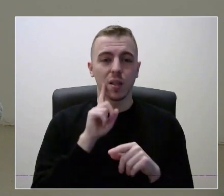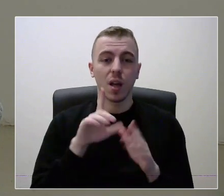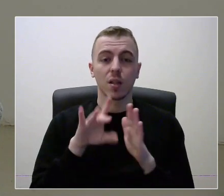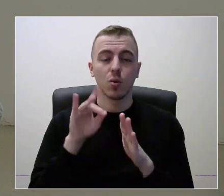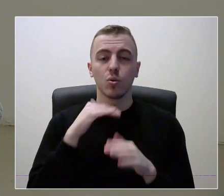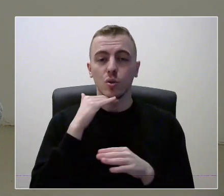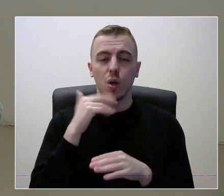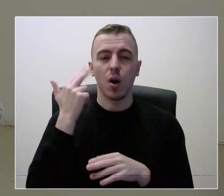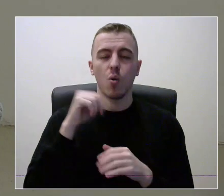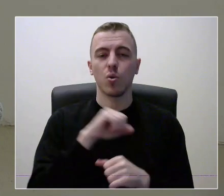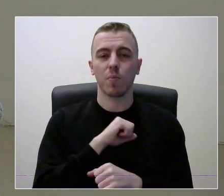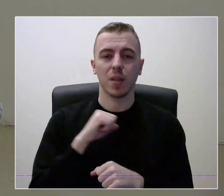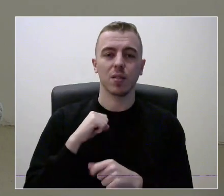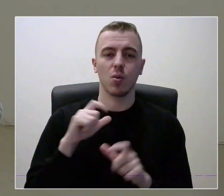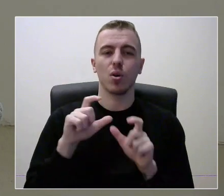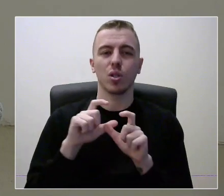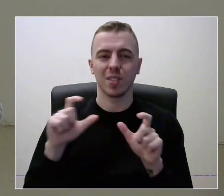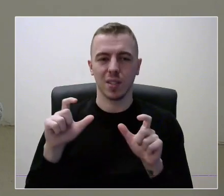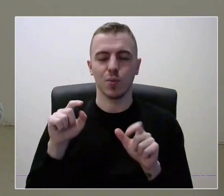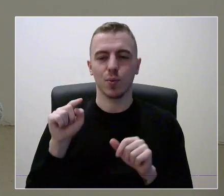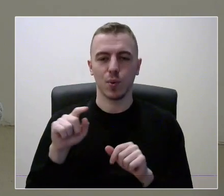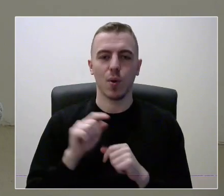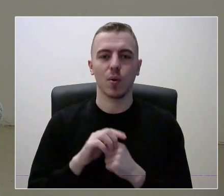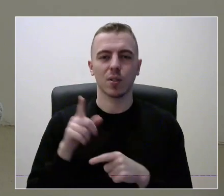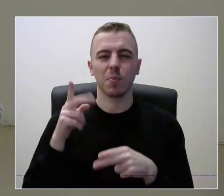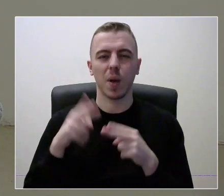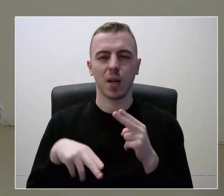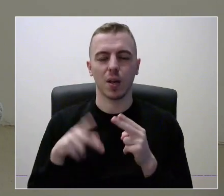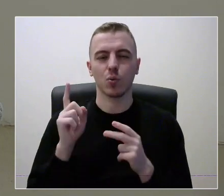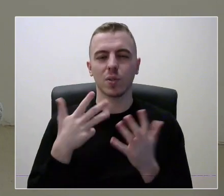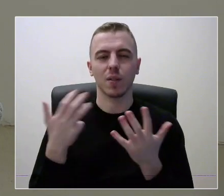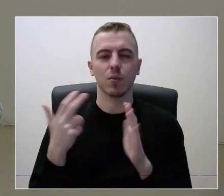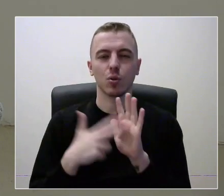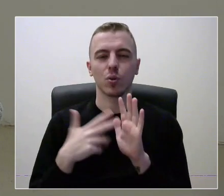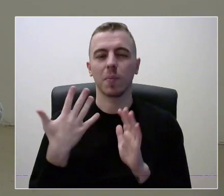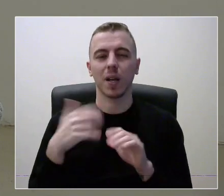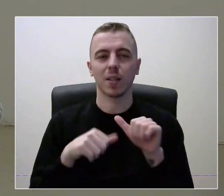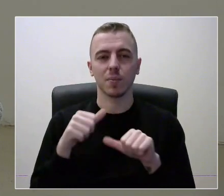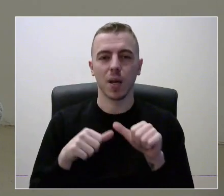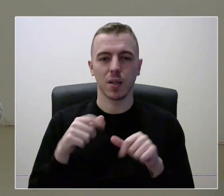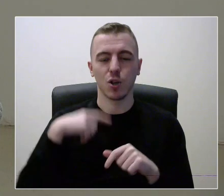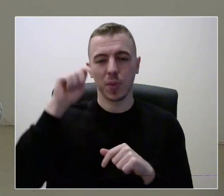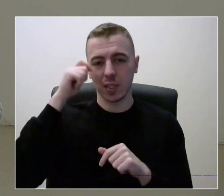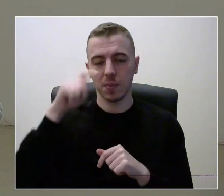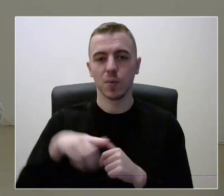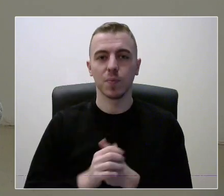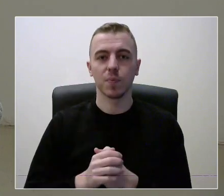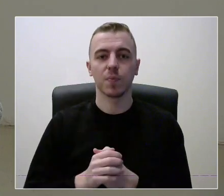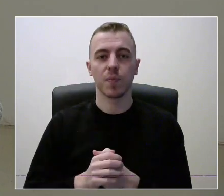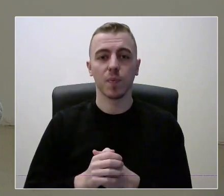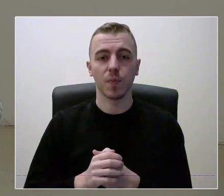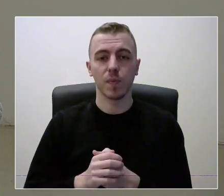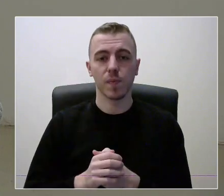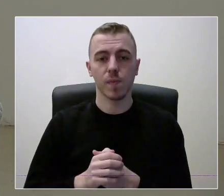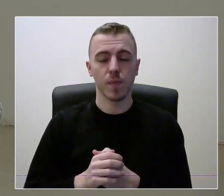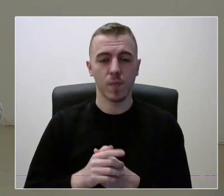Kauno medicinos instituto, kuris baigė 1980 metais, tai puikiai atsimenu. Taip buvo